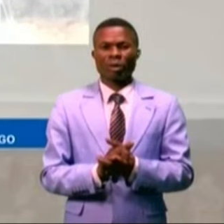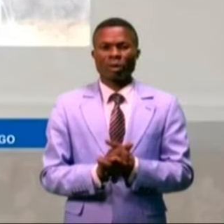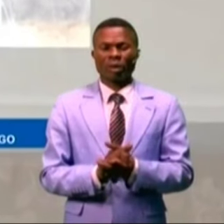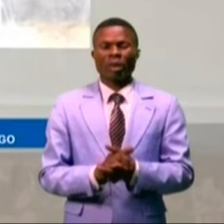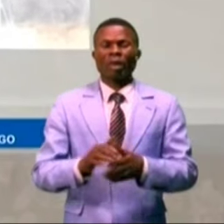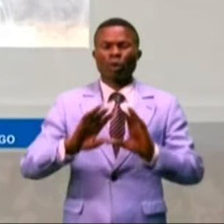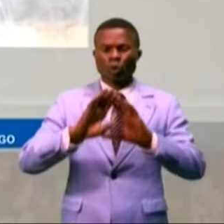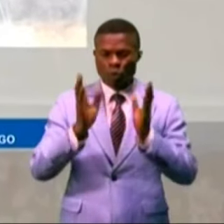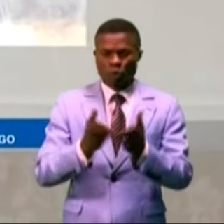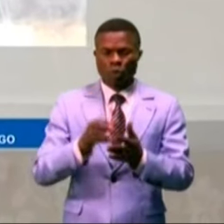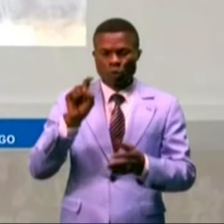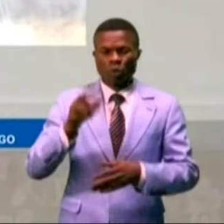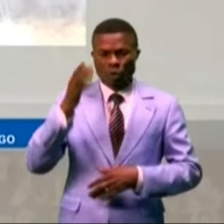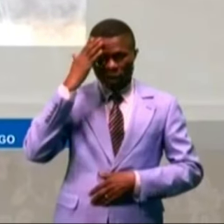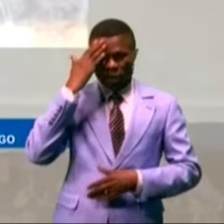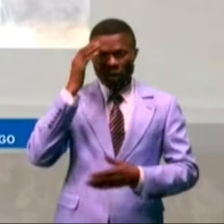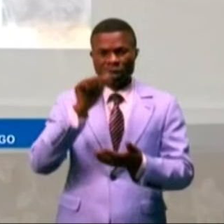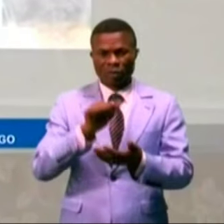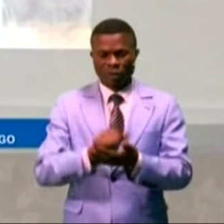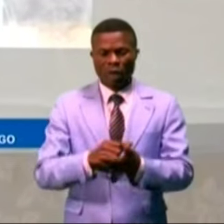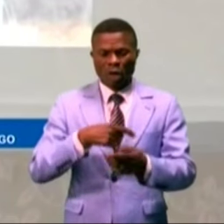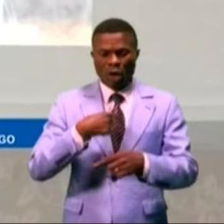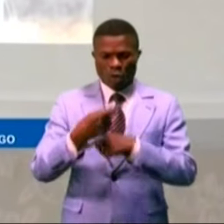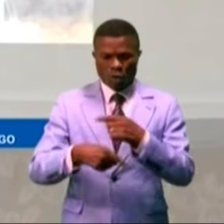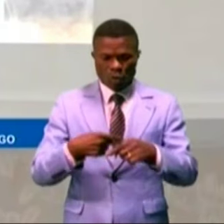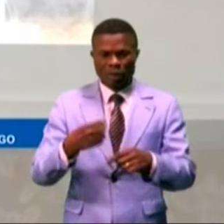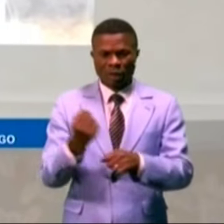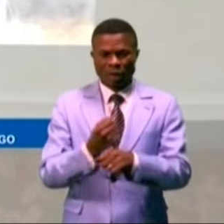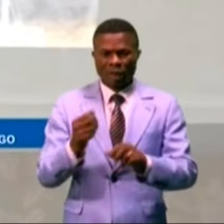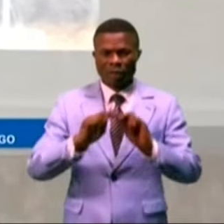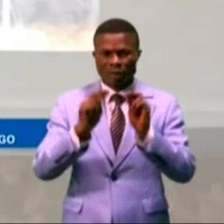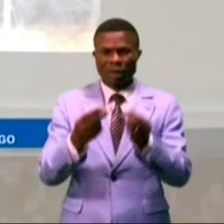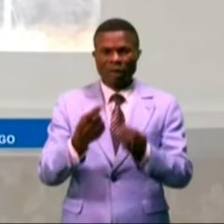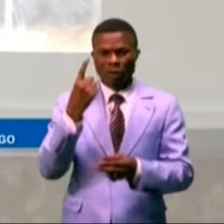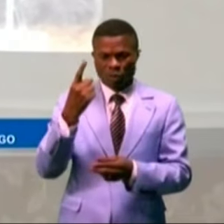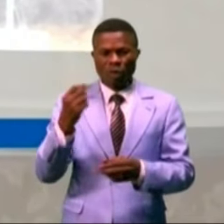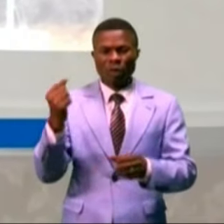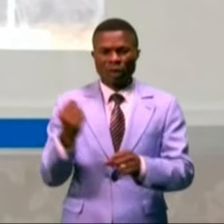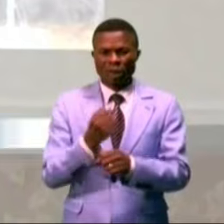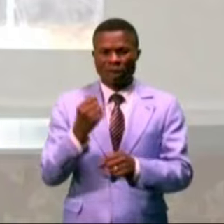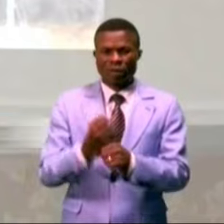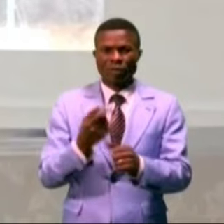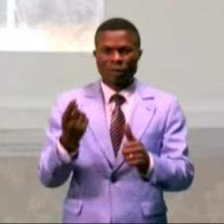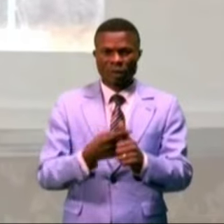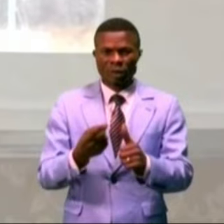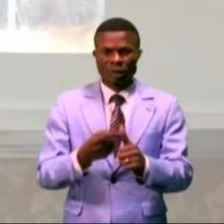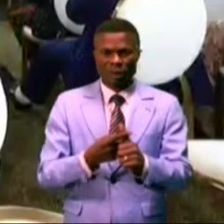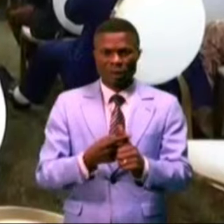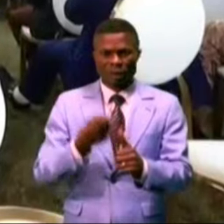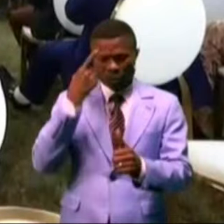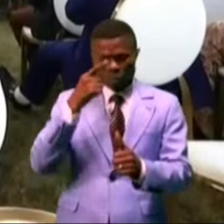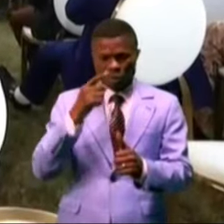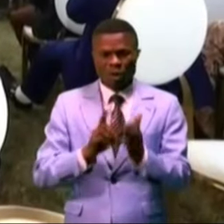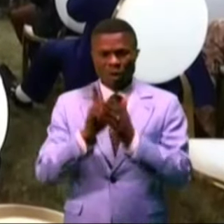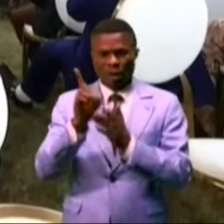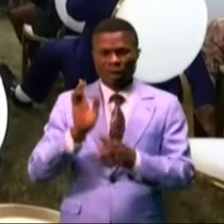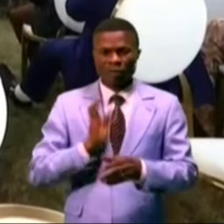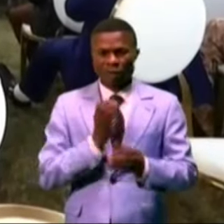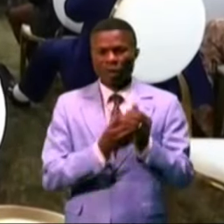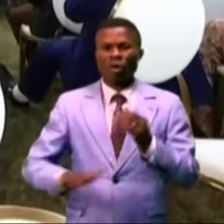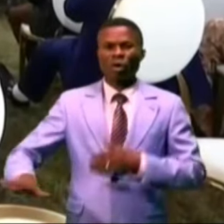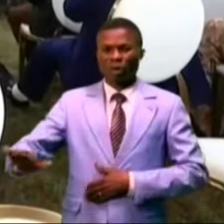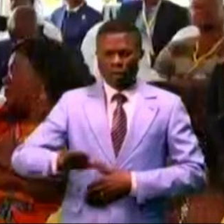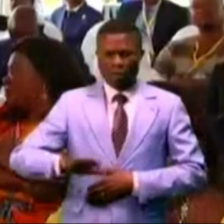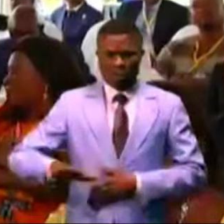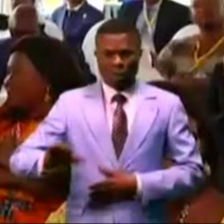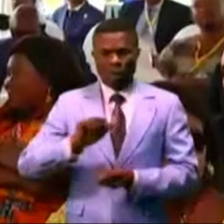conscience. Mettons-nous ensemble et travaillons à reconstruire notre pays. S'agissant de certaines